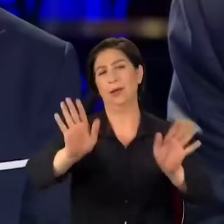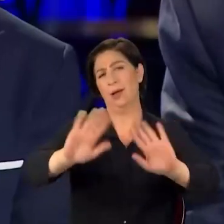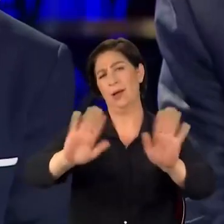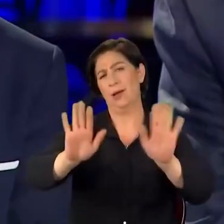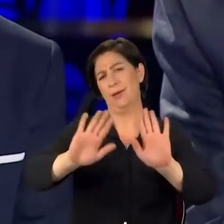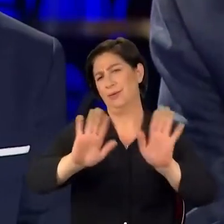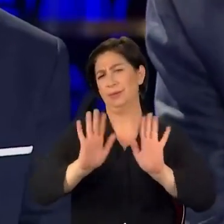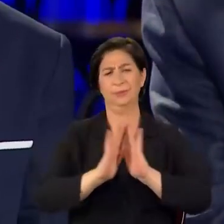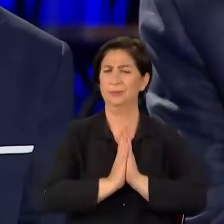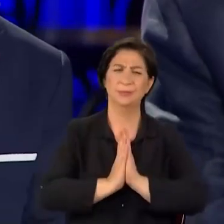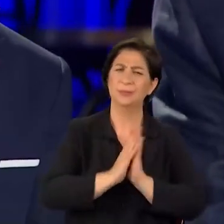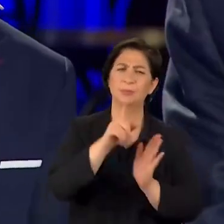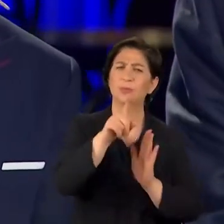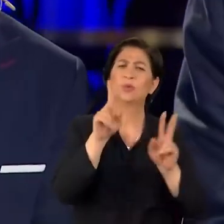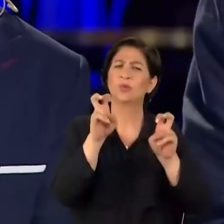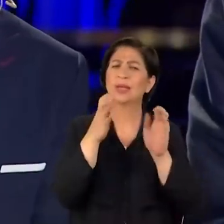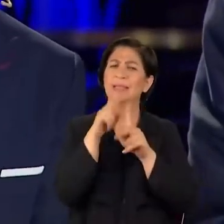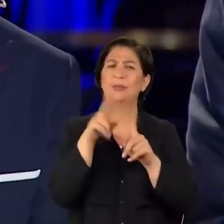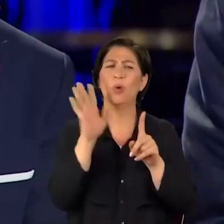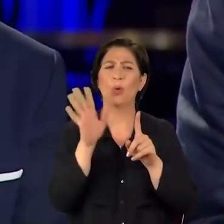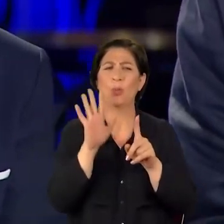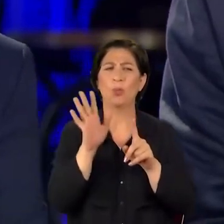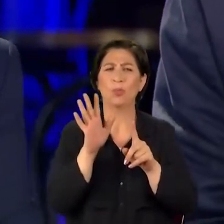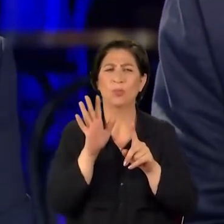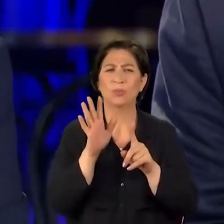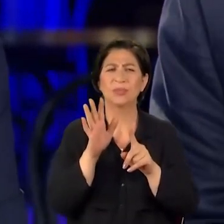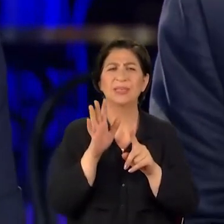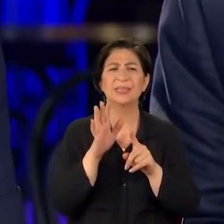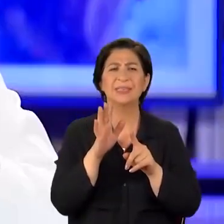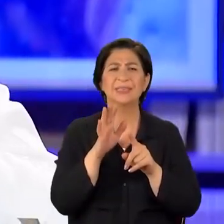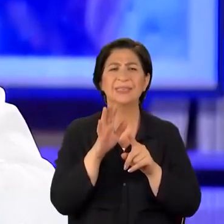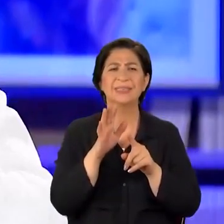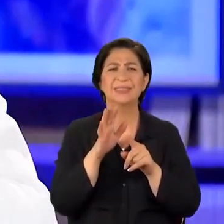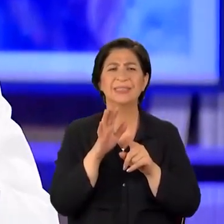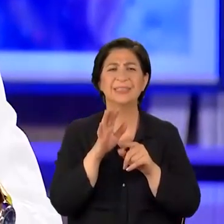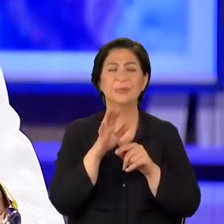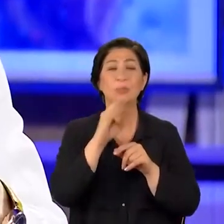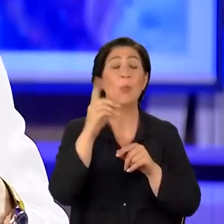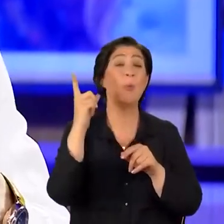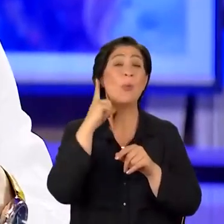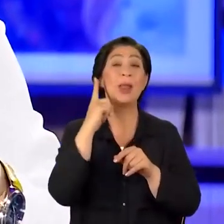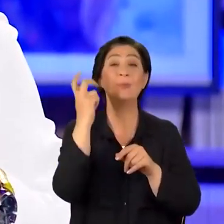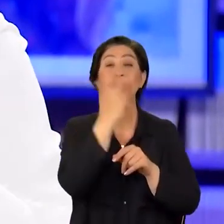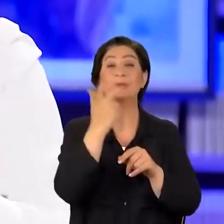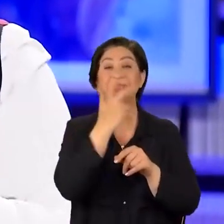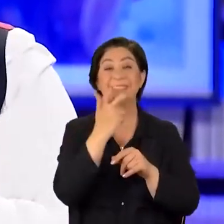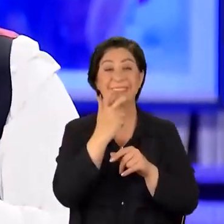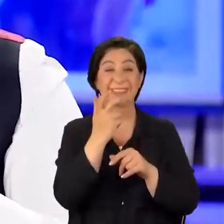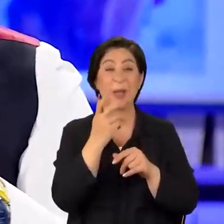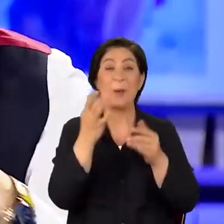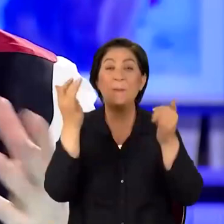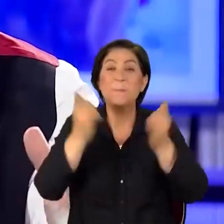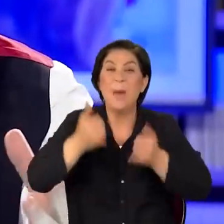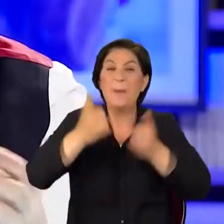buna katılmıyorum. Yani, siyaset bir üründür aslında. Bu aslında yani bir popüler müzik sanatçısının